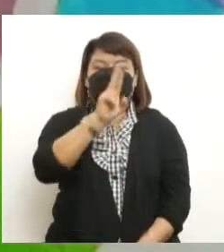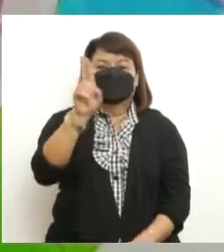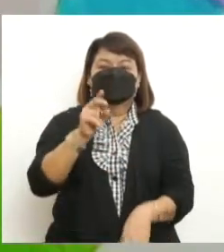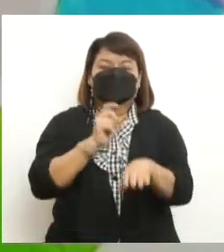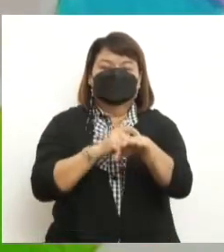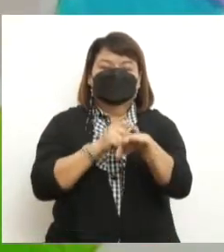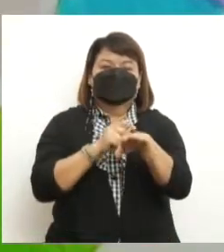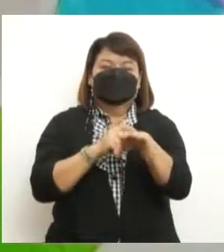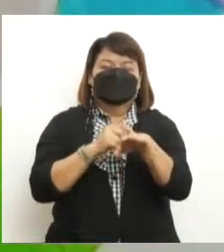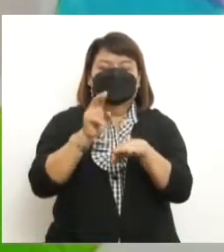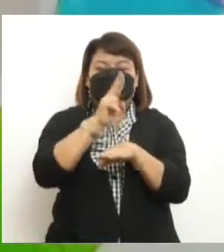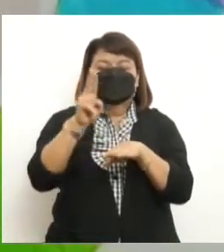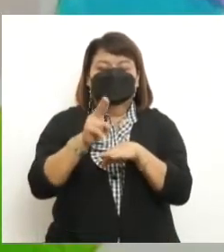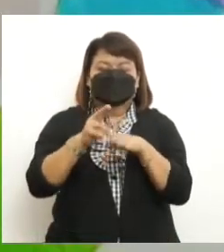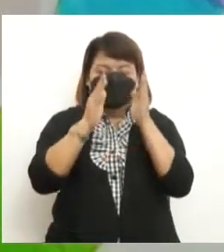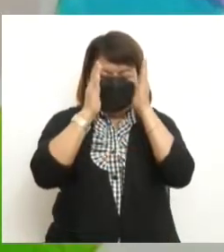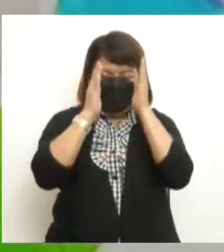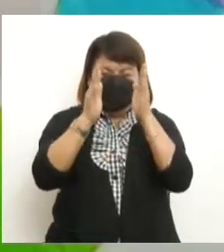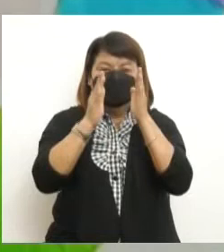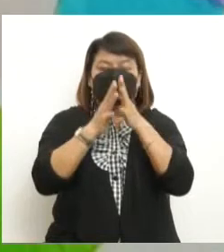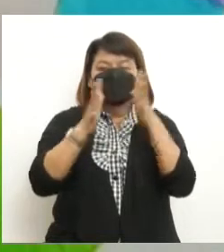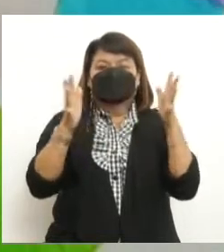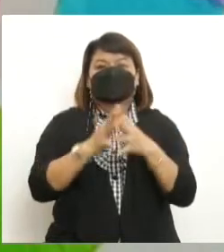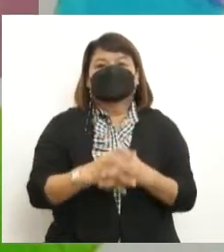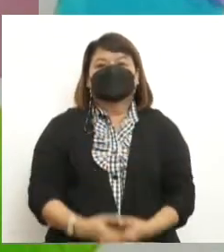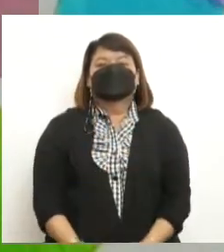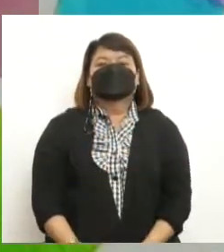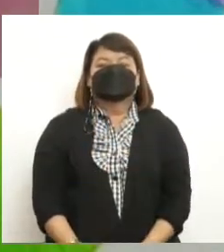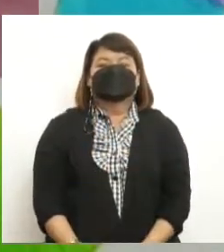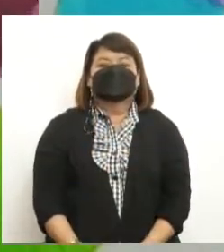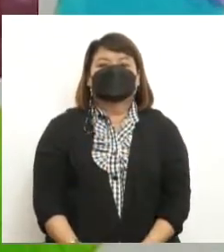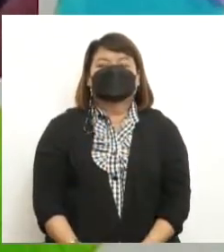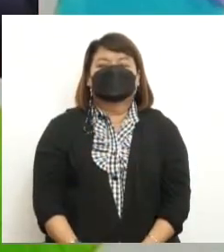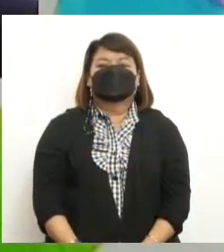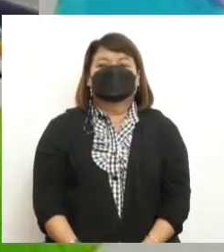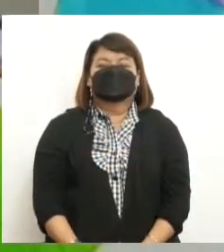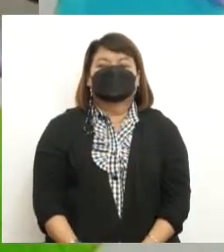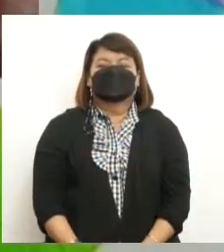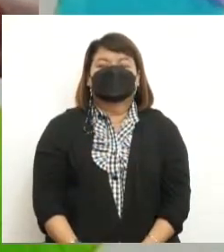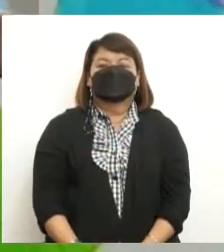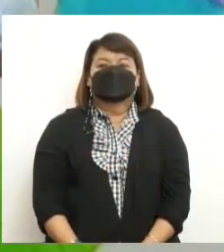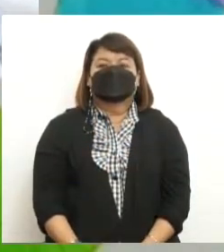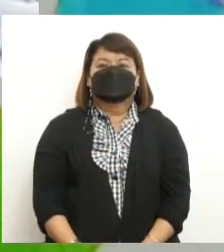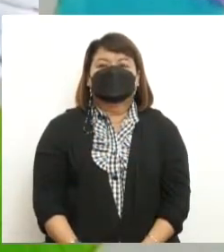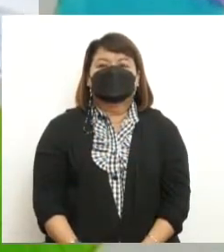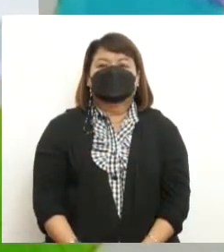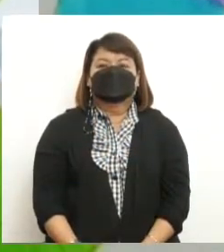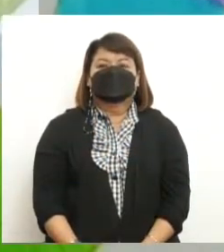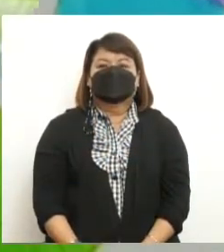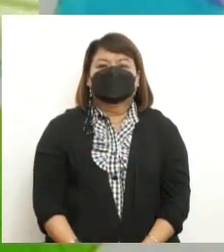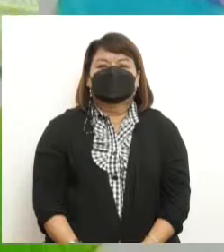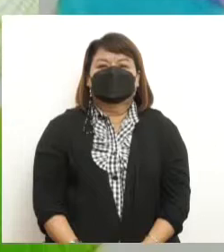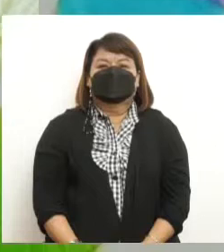ก็ใช้ความตั้งใจมากๆเลยนะคะมาดูนะคะใช่ไหมคะคุณครูติ๊กคะ ใช่ค่ะก